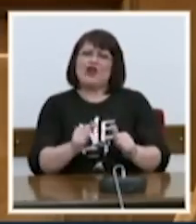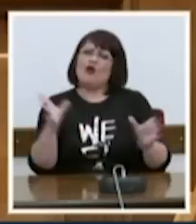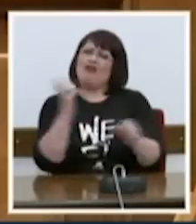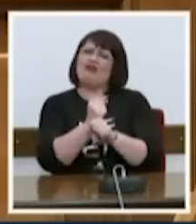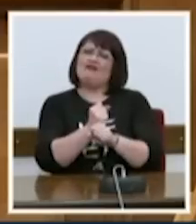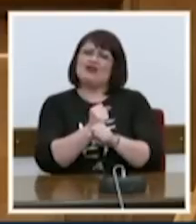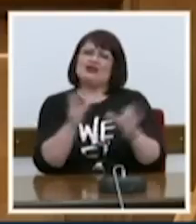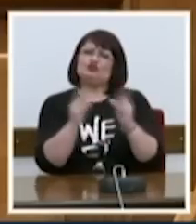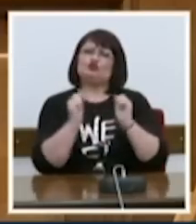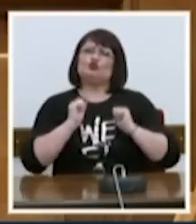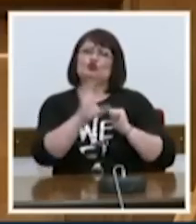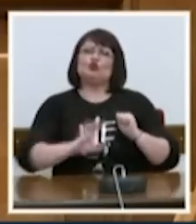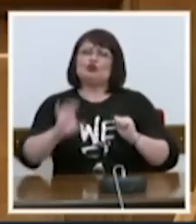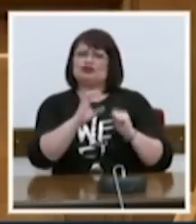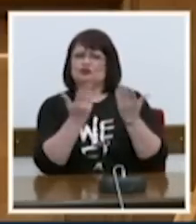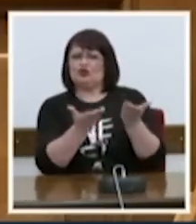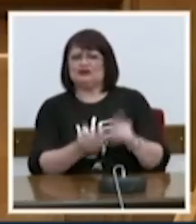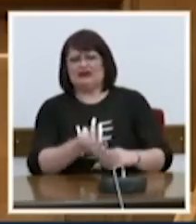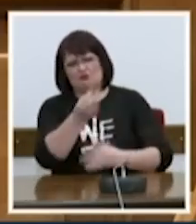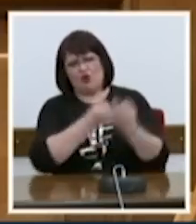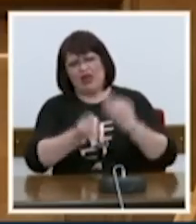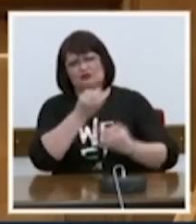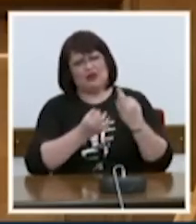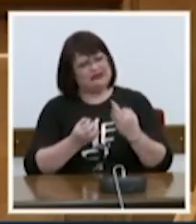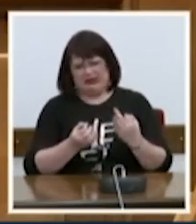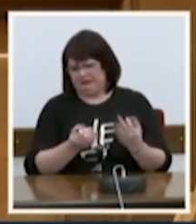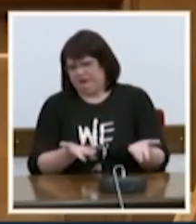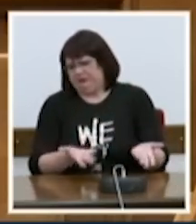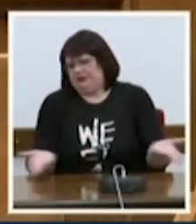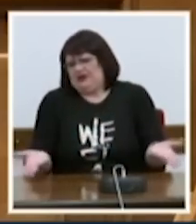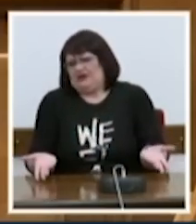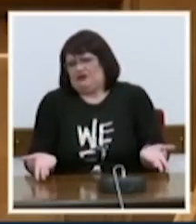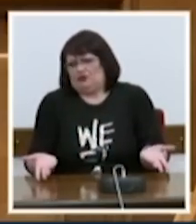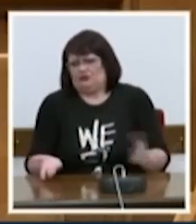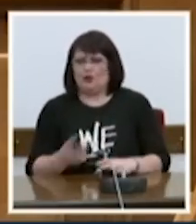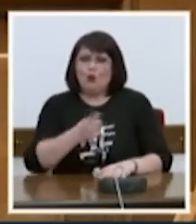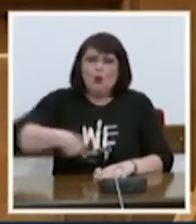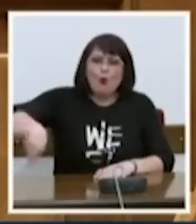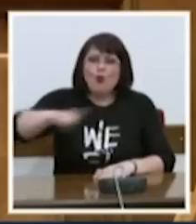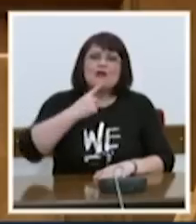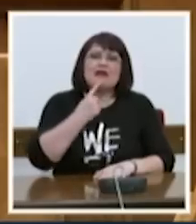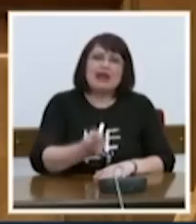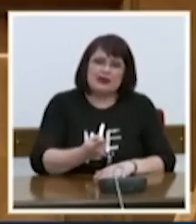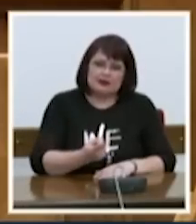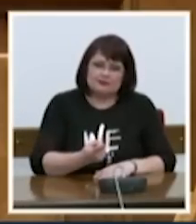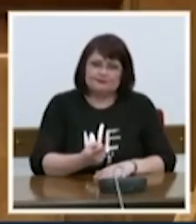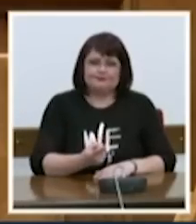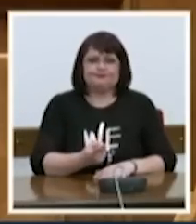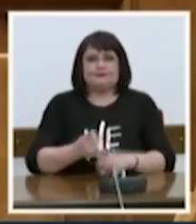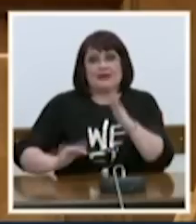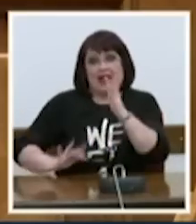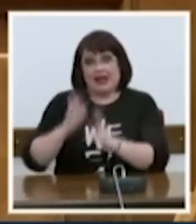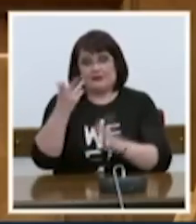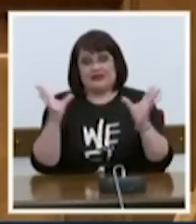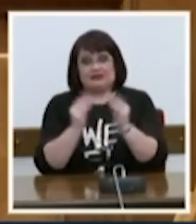και χρόνια λέμε το αυτονόητο, αυτό που όλοι πλέον βλέπουν. Η τεράστια ρυθμή ανάπτυξης στον